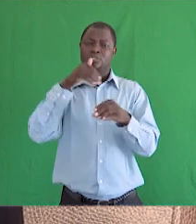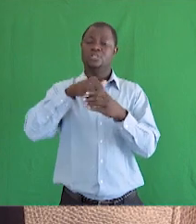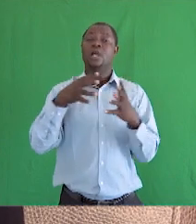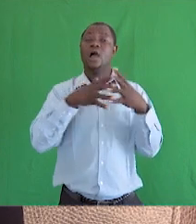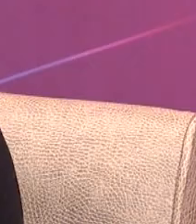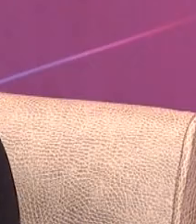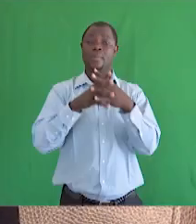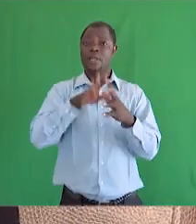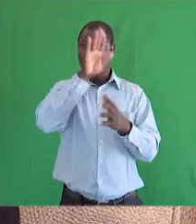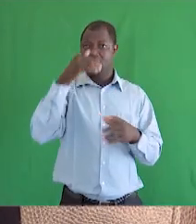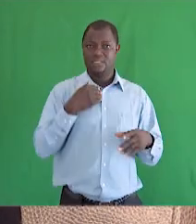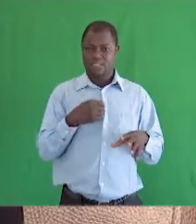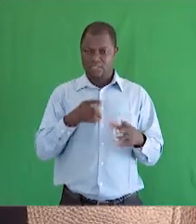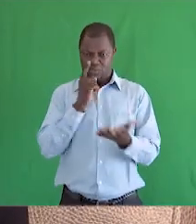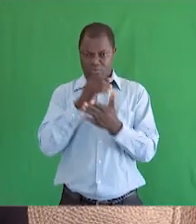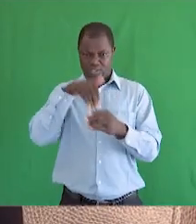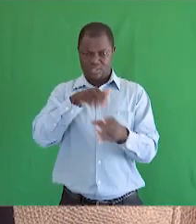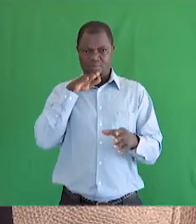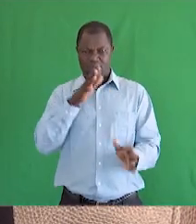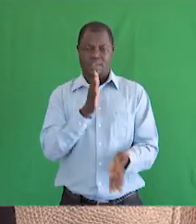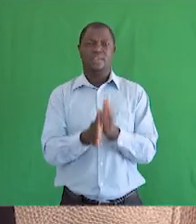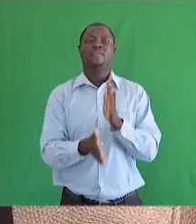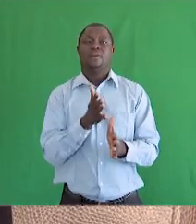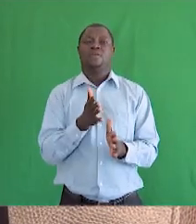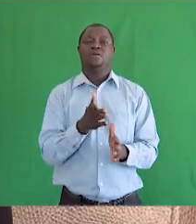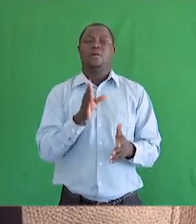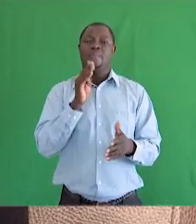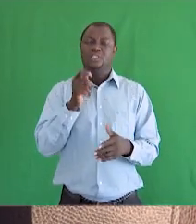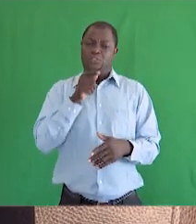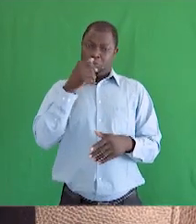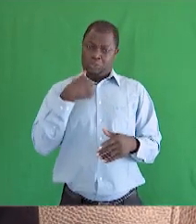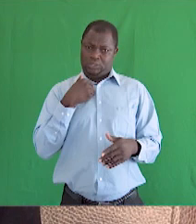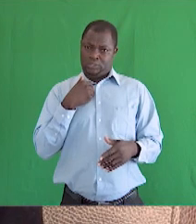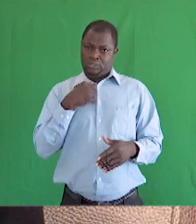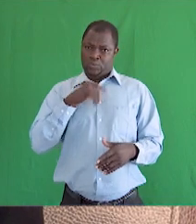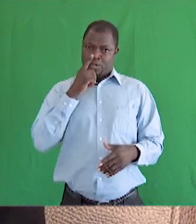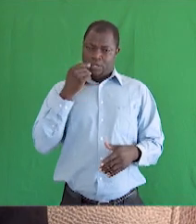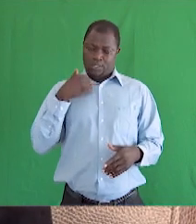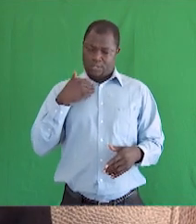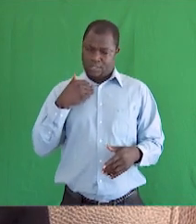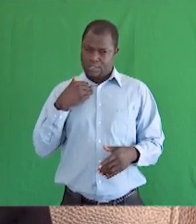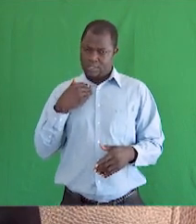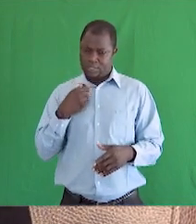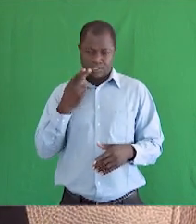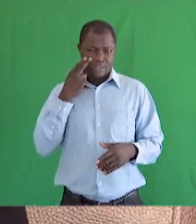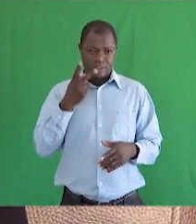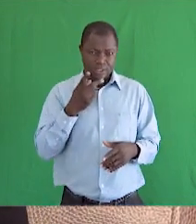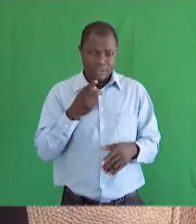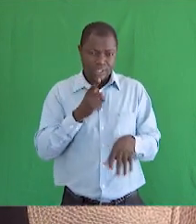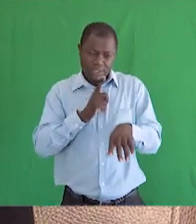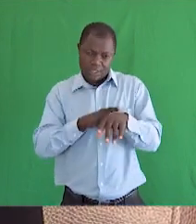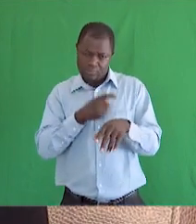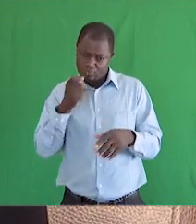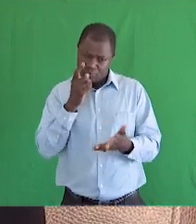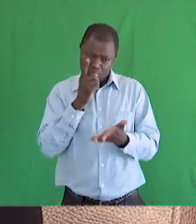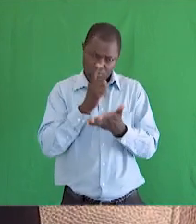pane zvimwe zvinhu zvatisingatendere kunoku zvavanotendera ikoko asi iwo inini kana ndika wana mukana wekuti